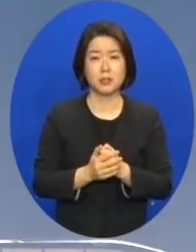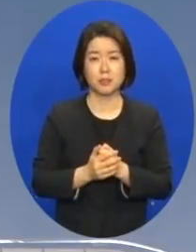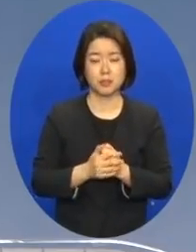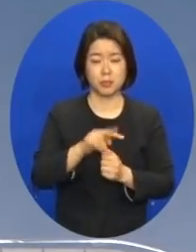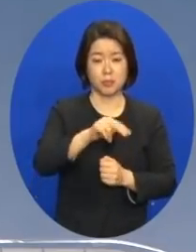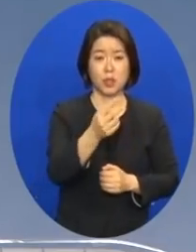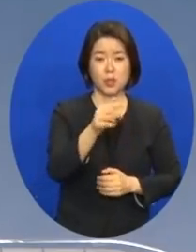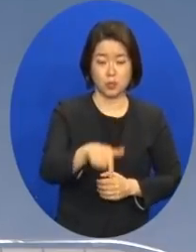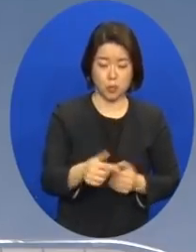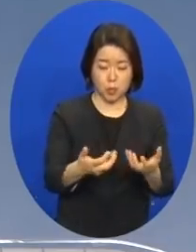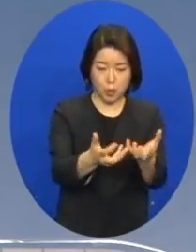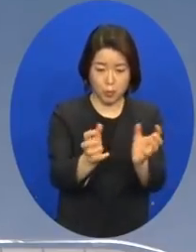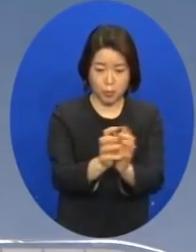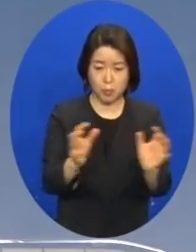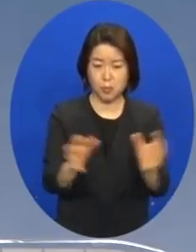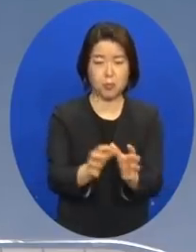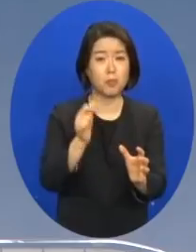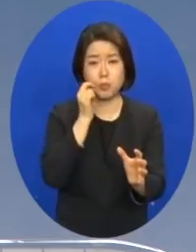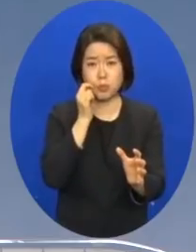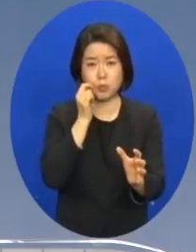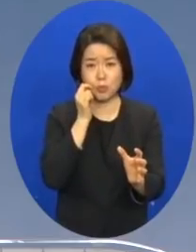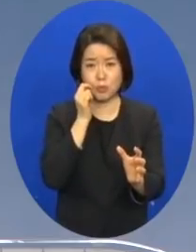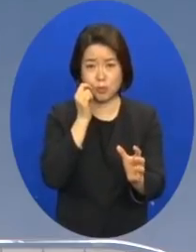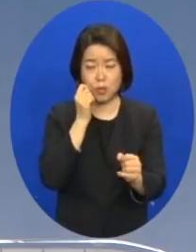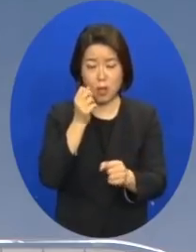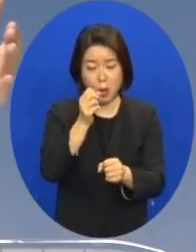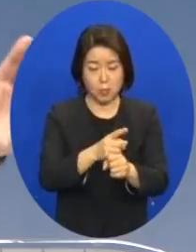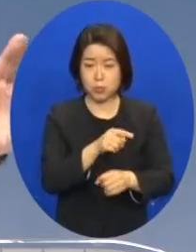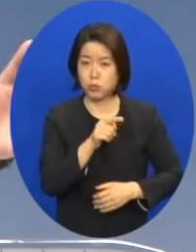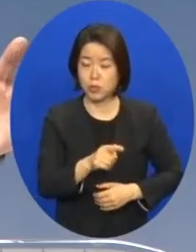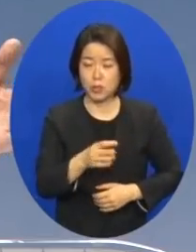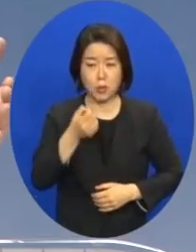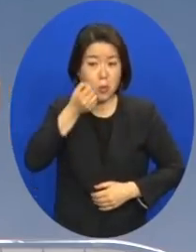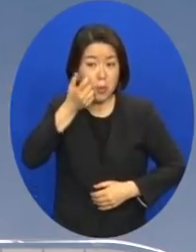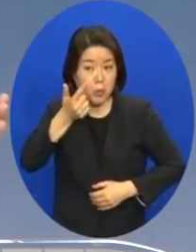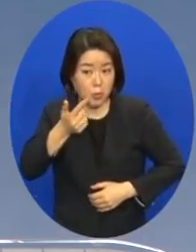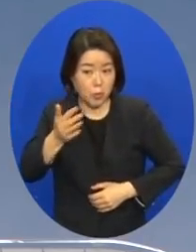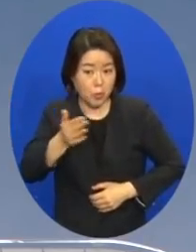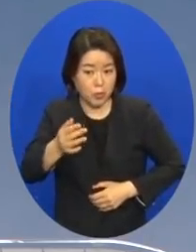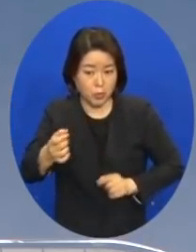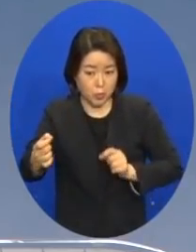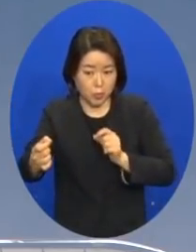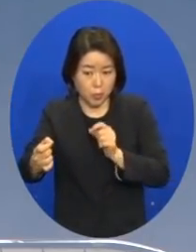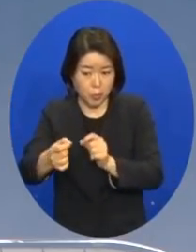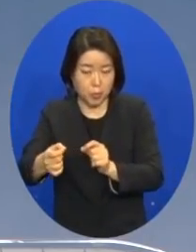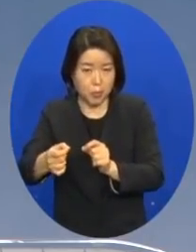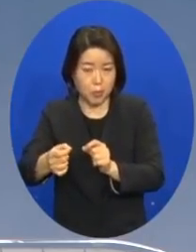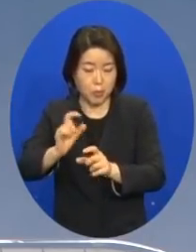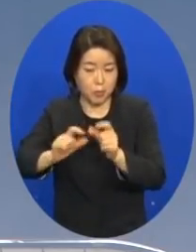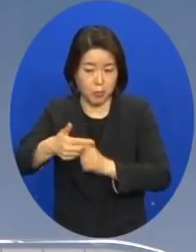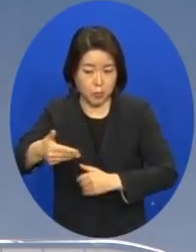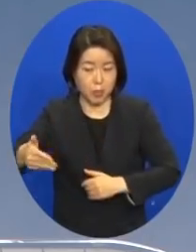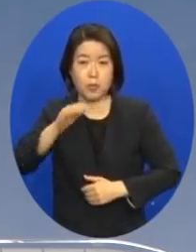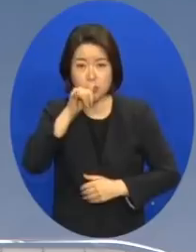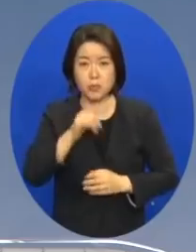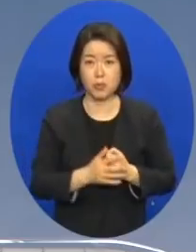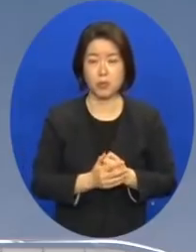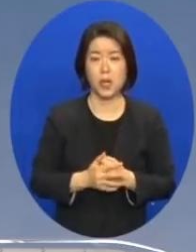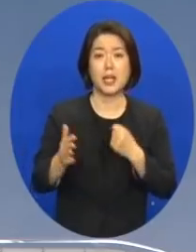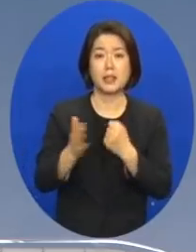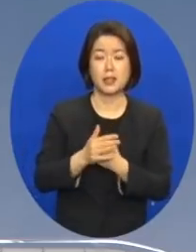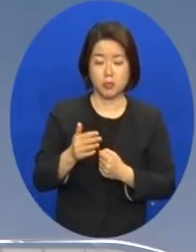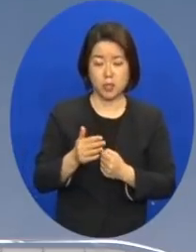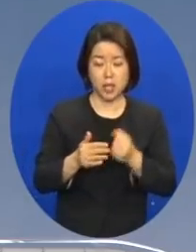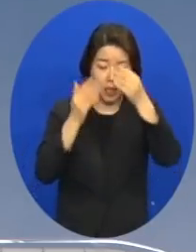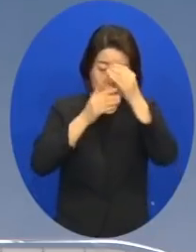속회도 모이지 못하고 있습니다. 벌써 이것이 6개월 가까이 가고 있습니다. 그러다 보니까